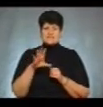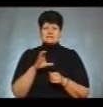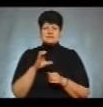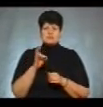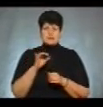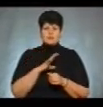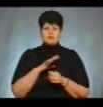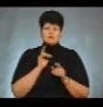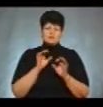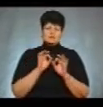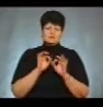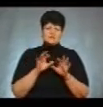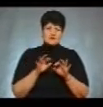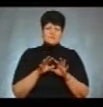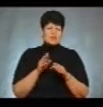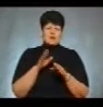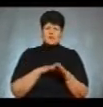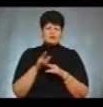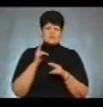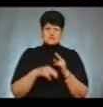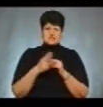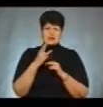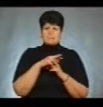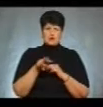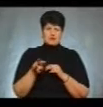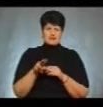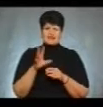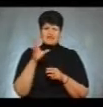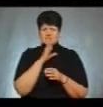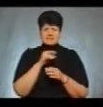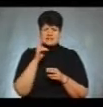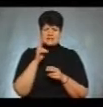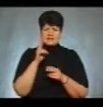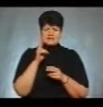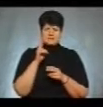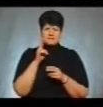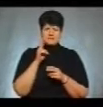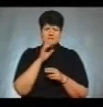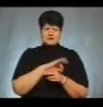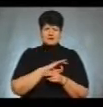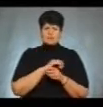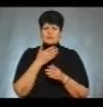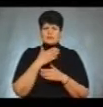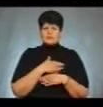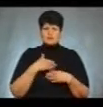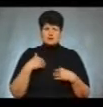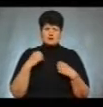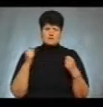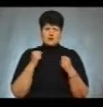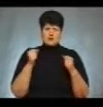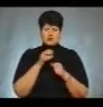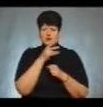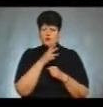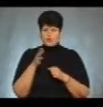не закінчила, і тому 3 мільйони ми не встигли використати, тому що ми вже не хотіли в холодну пору кидати, щоб вже